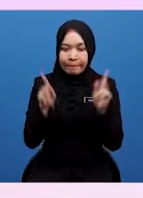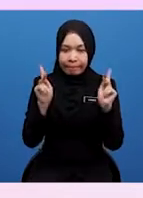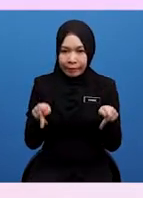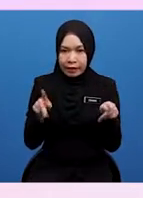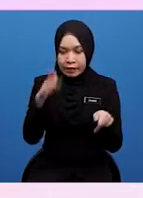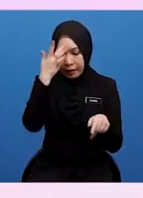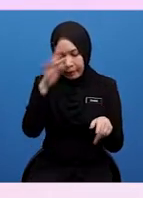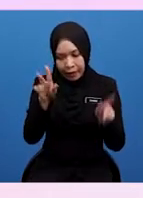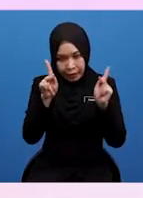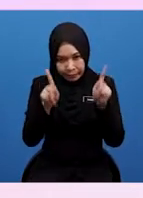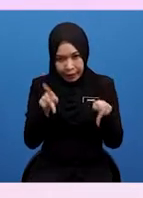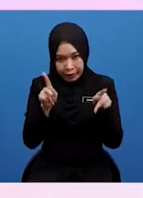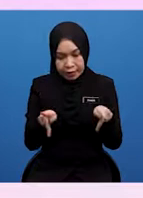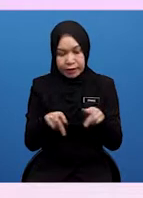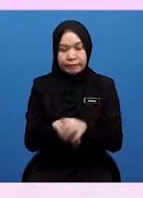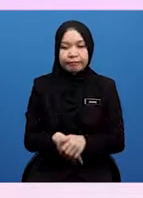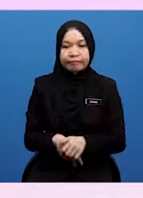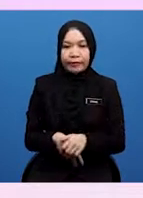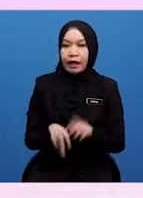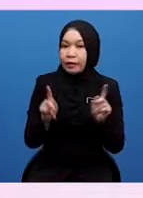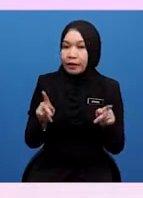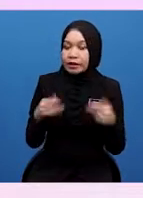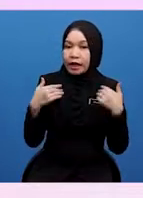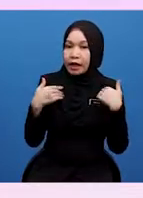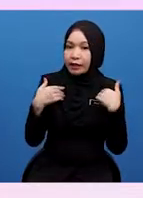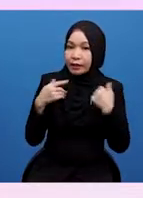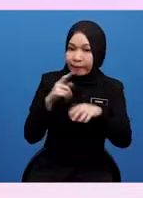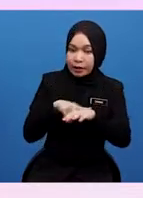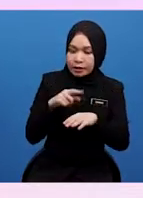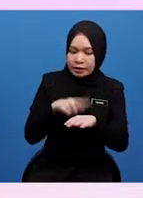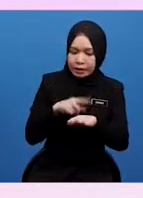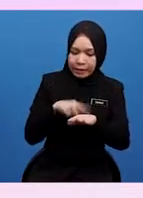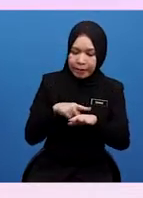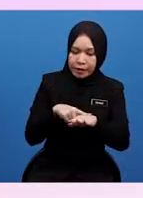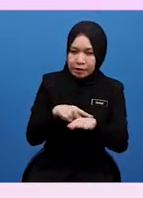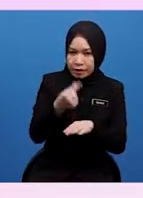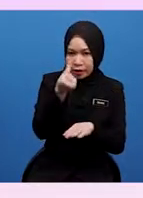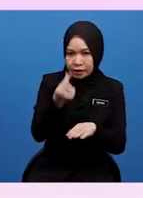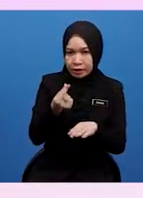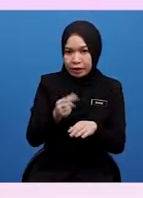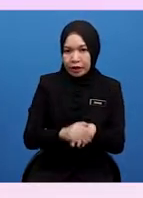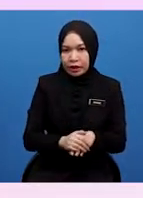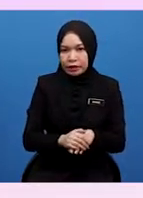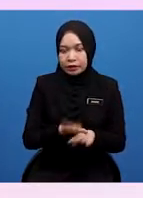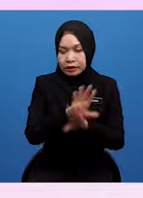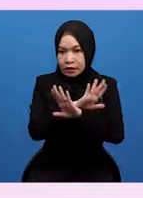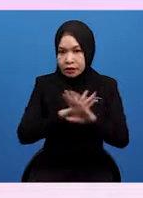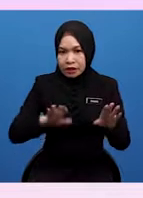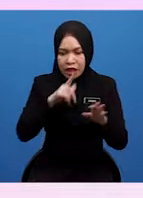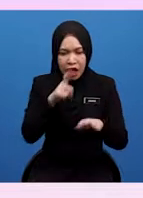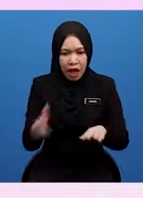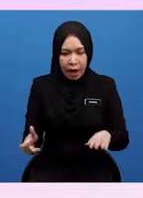ini kerana pelajar mempunyai masa yang terhad. Jangan gunakan masa yang lama untuk menyiapkan jadual,